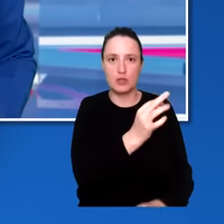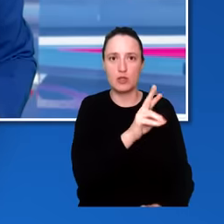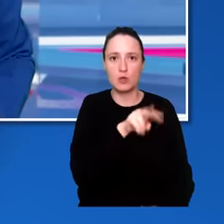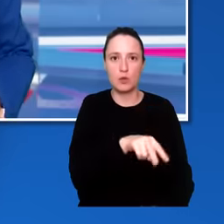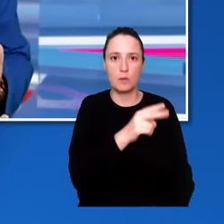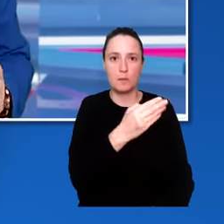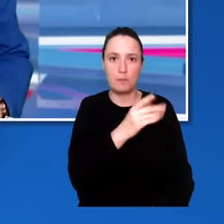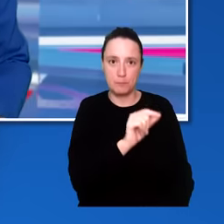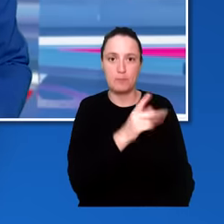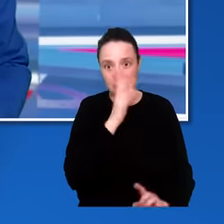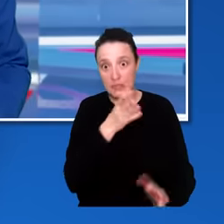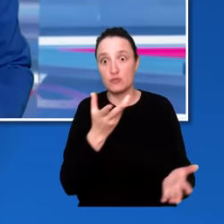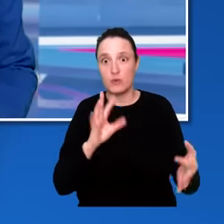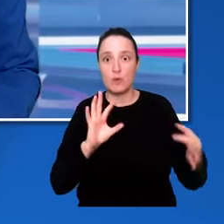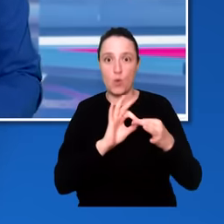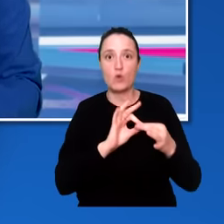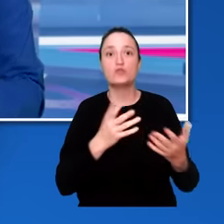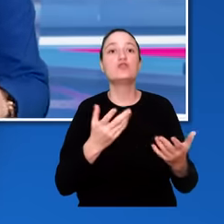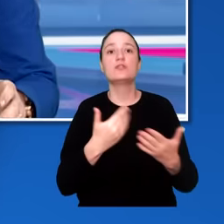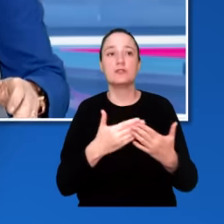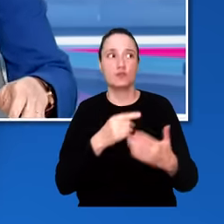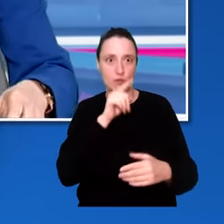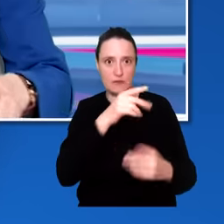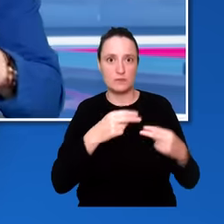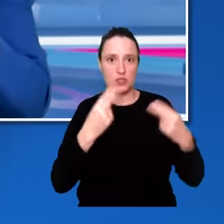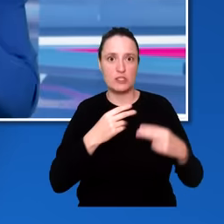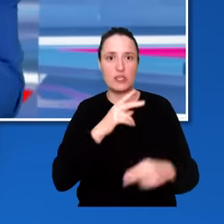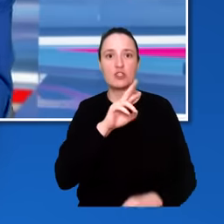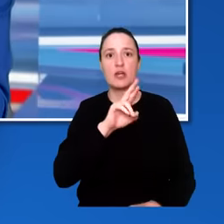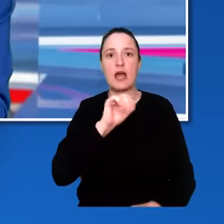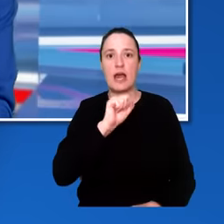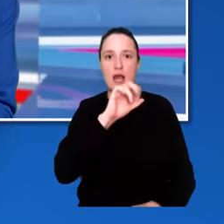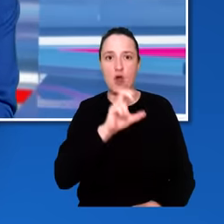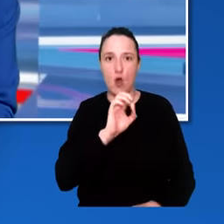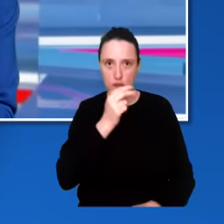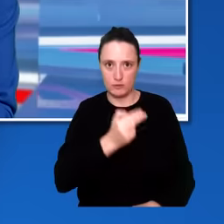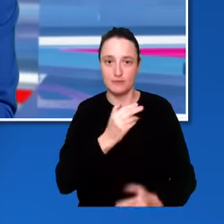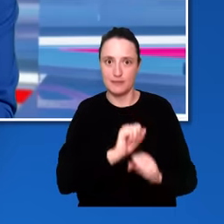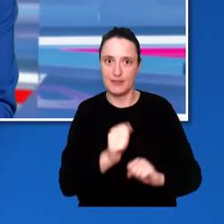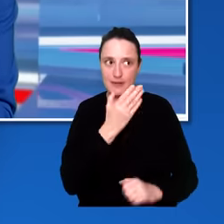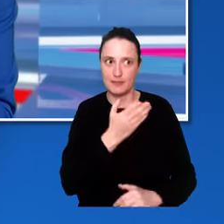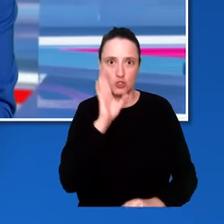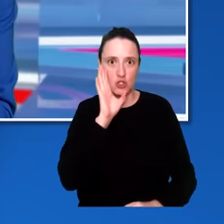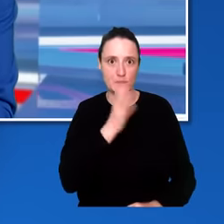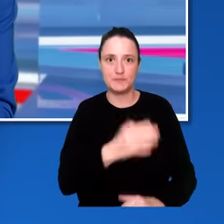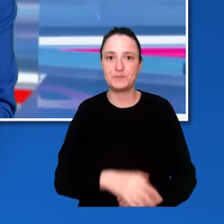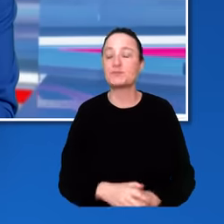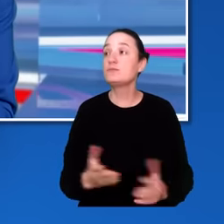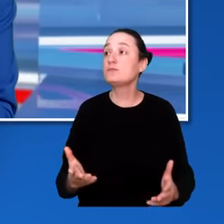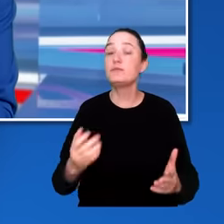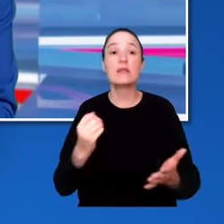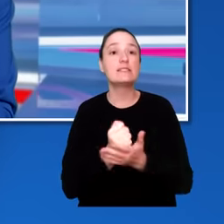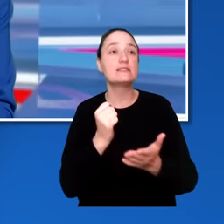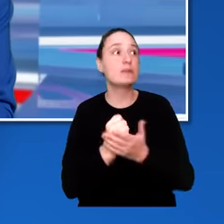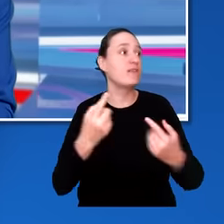też łączyć z Nowym Jorkiem. Tam jest Michał Rachoń. Ale sprawa naszej obrony.